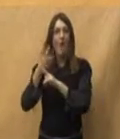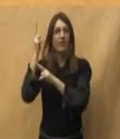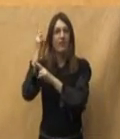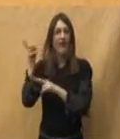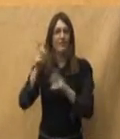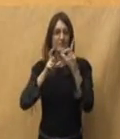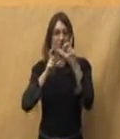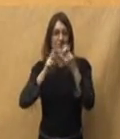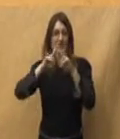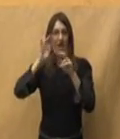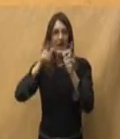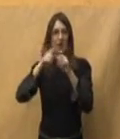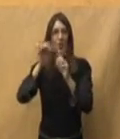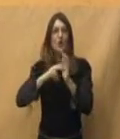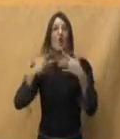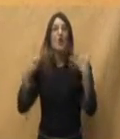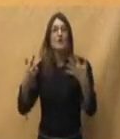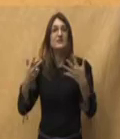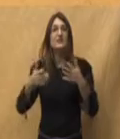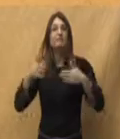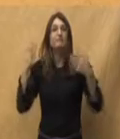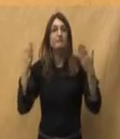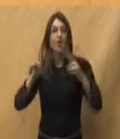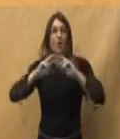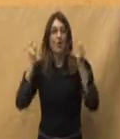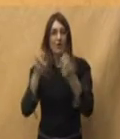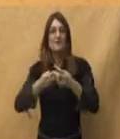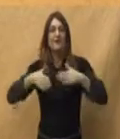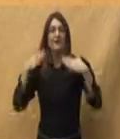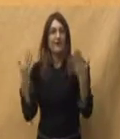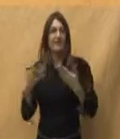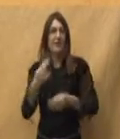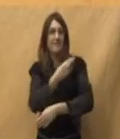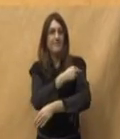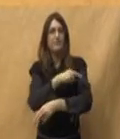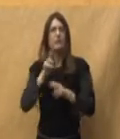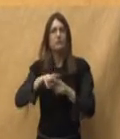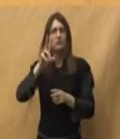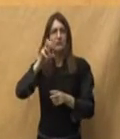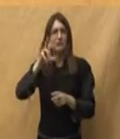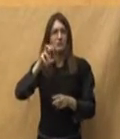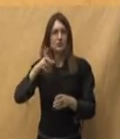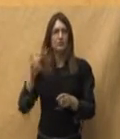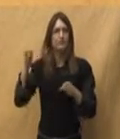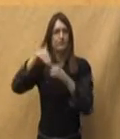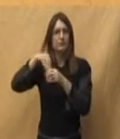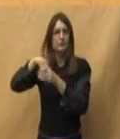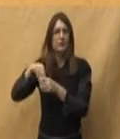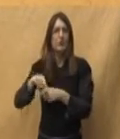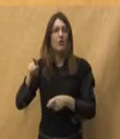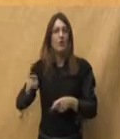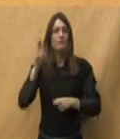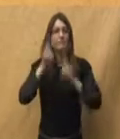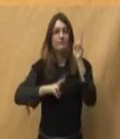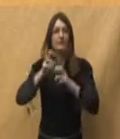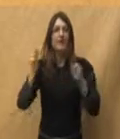Sheraton, 8. Hrvatski kongres hitne medicine. Tu se očekuje oko 300 sudionika koji će raspravljati o